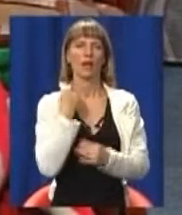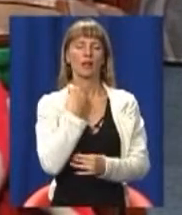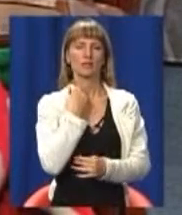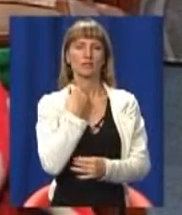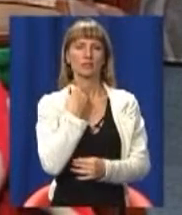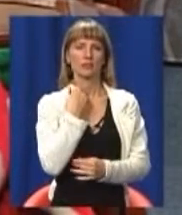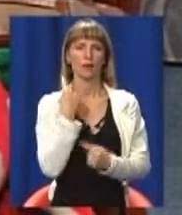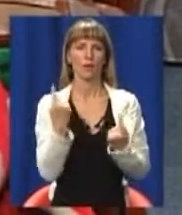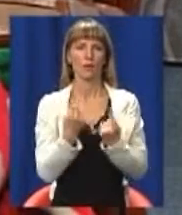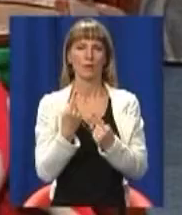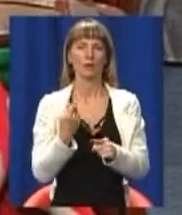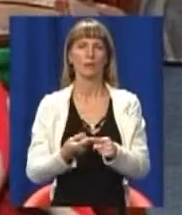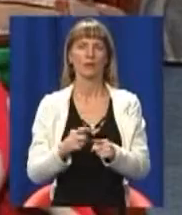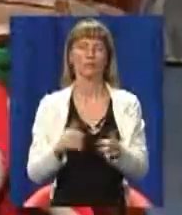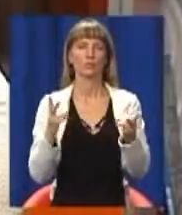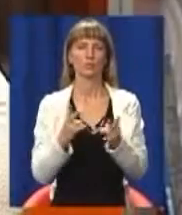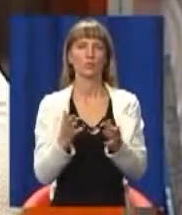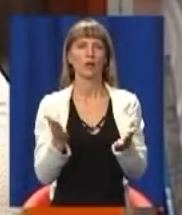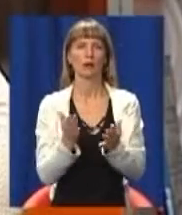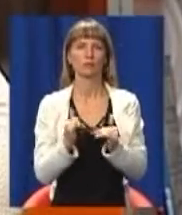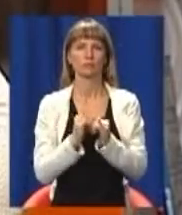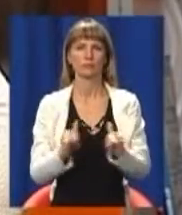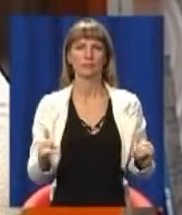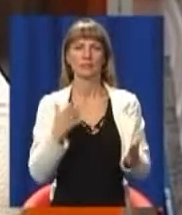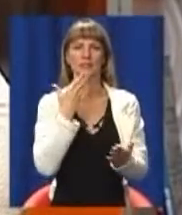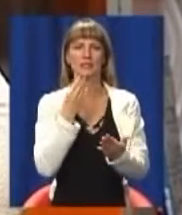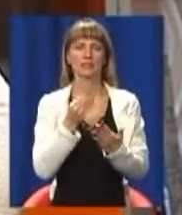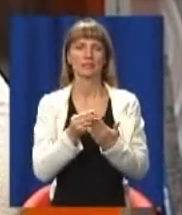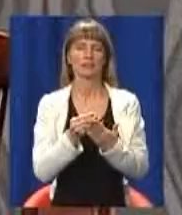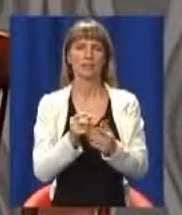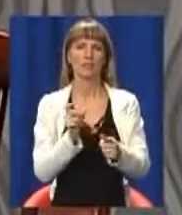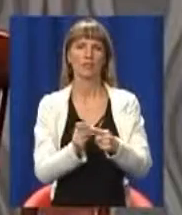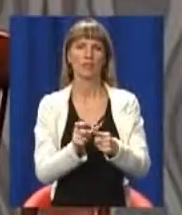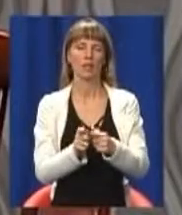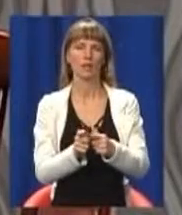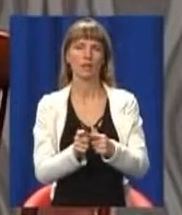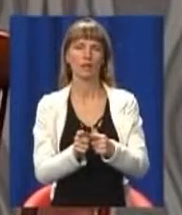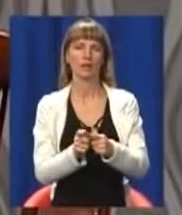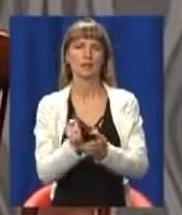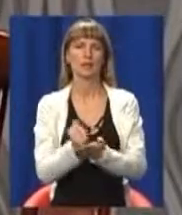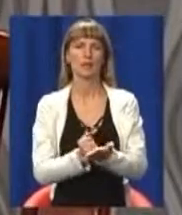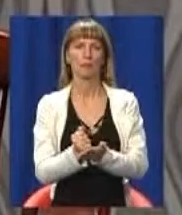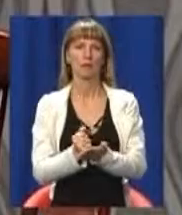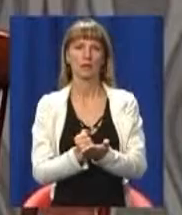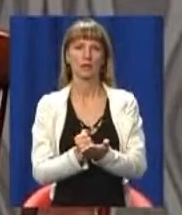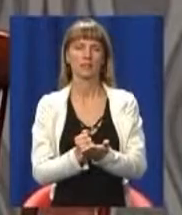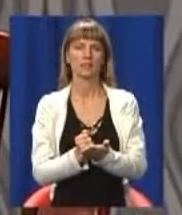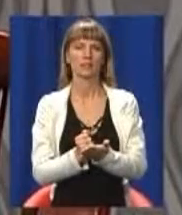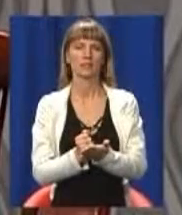англійською зазвичай. Ось тому потрібно якось поширювати свій словниковий запас, скажімо